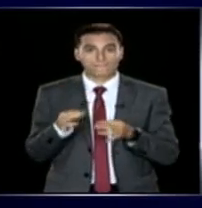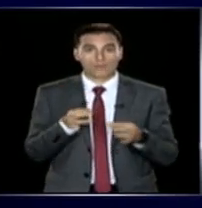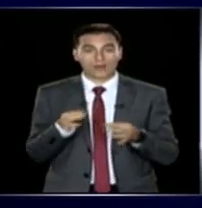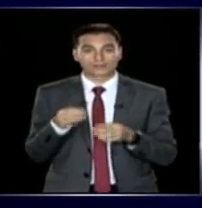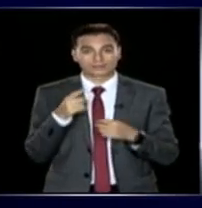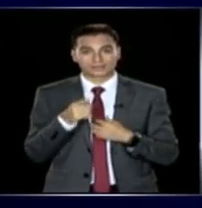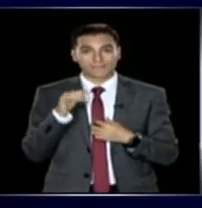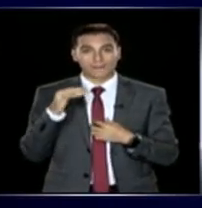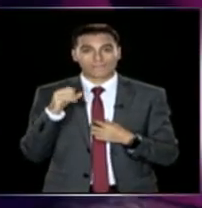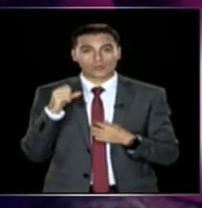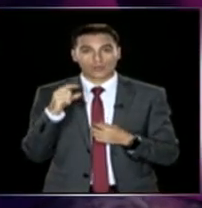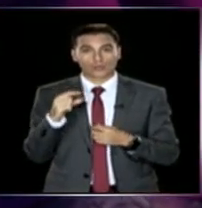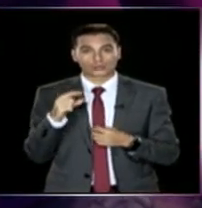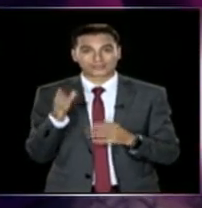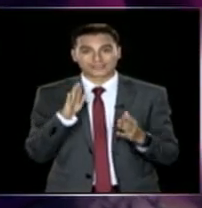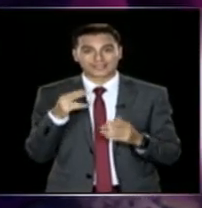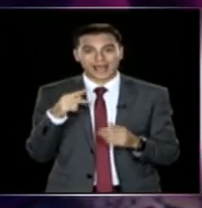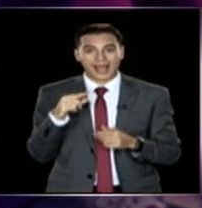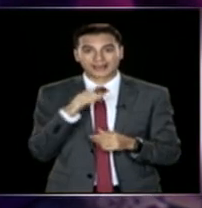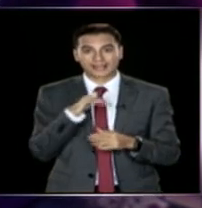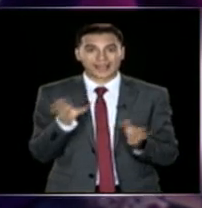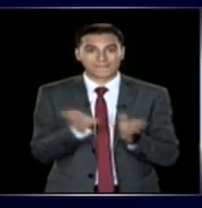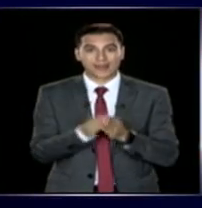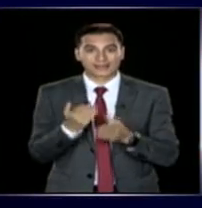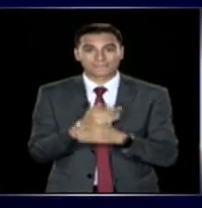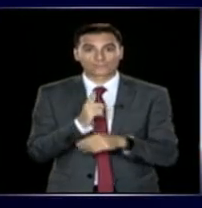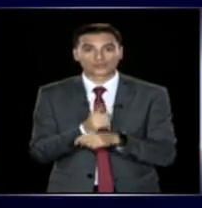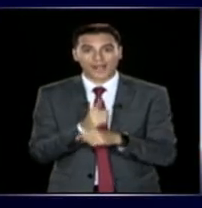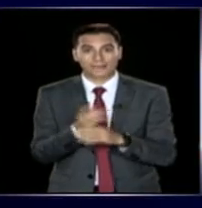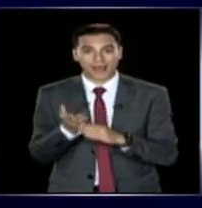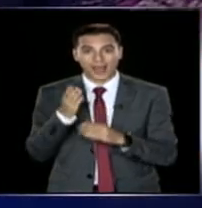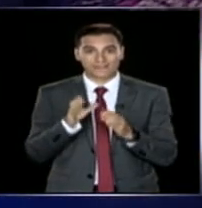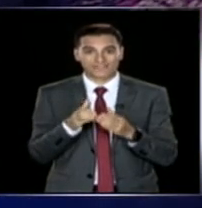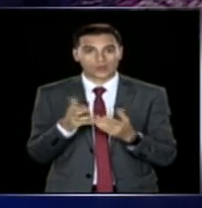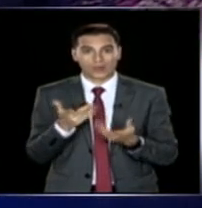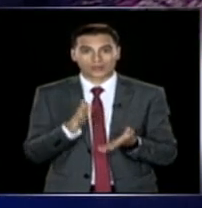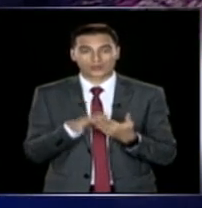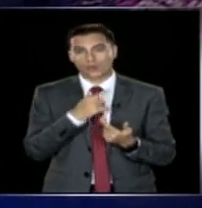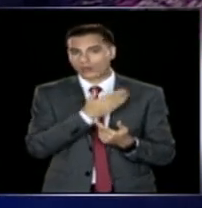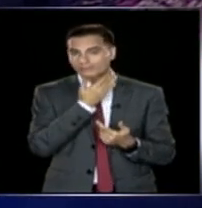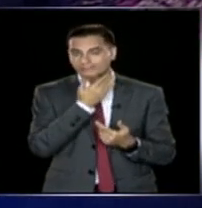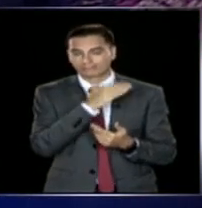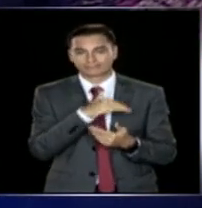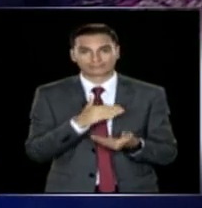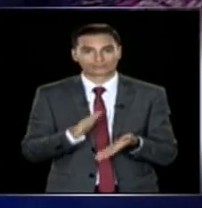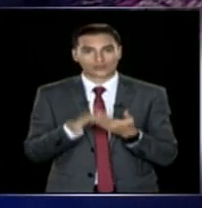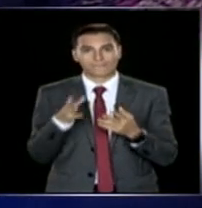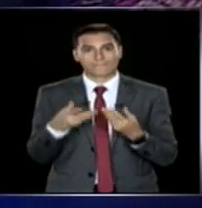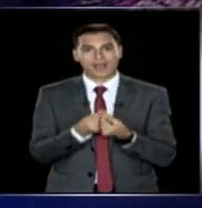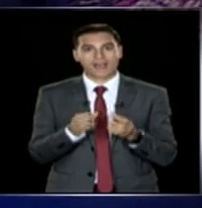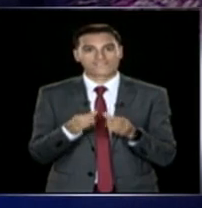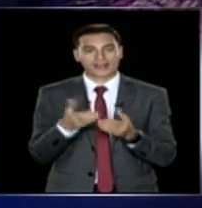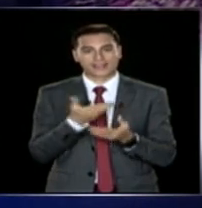سعد جاي معاك، يا ترى مدرب عام للفريق ولا ايه بالظبط؟ بصراحه تطوع شاكرا ان هو بيساعد الفريق